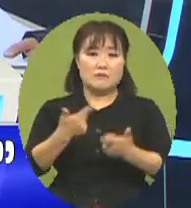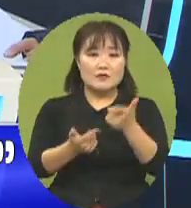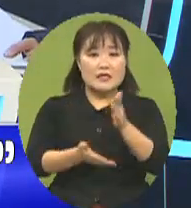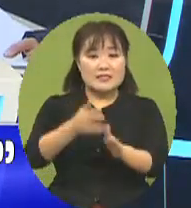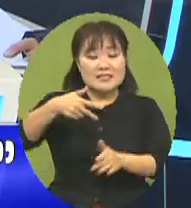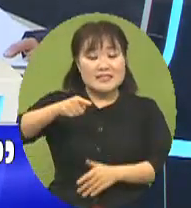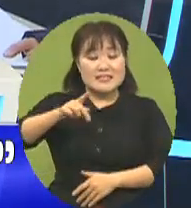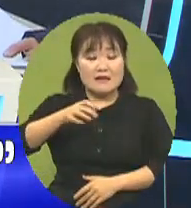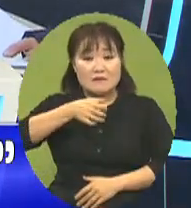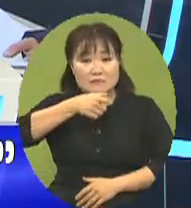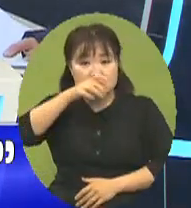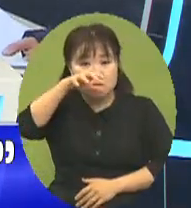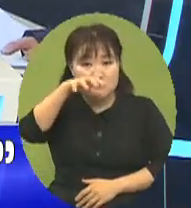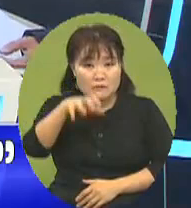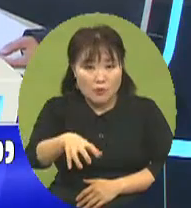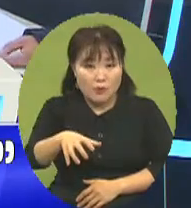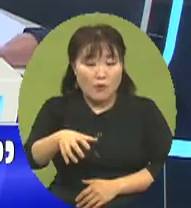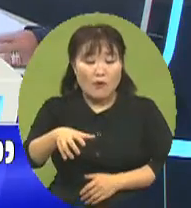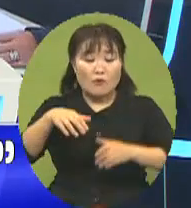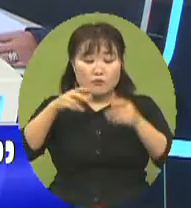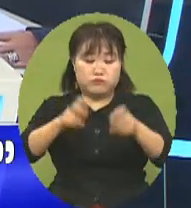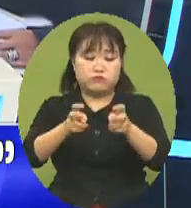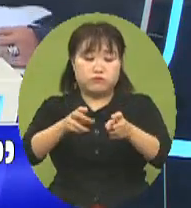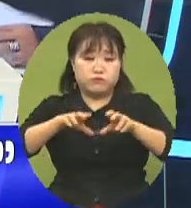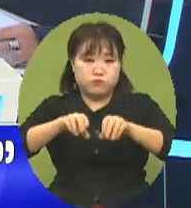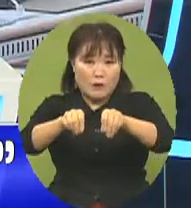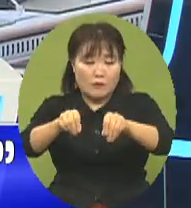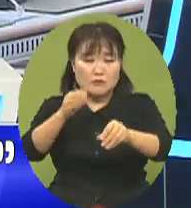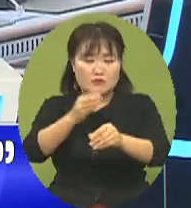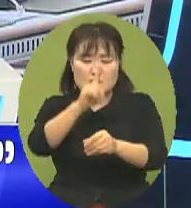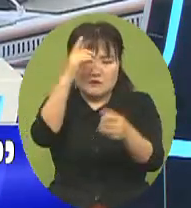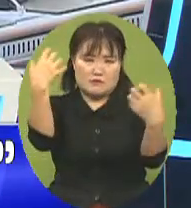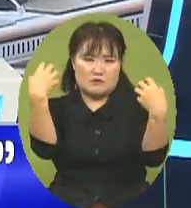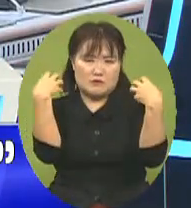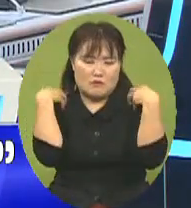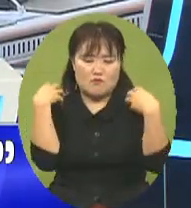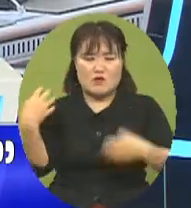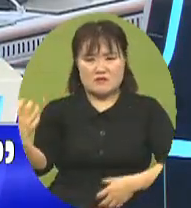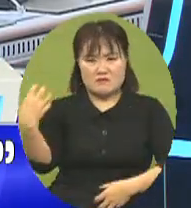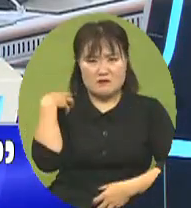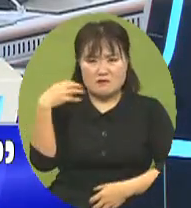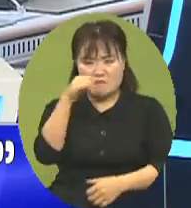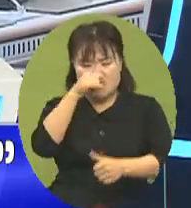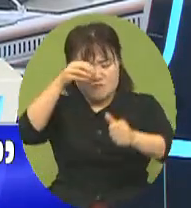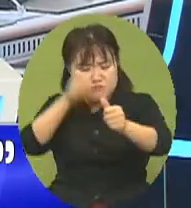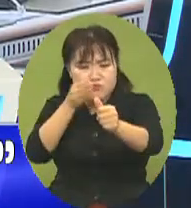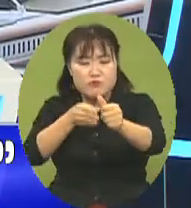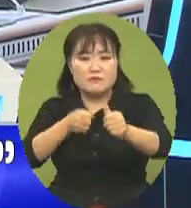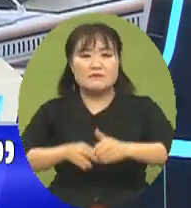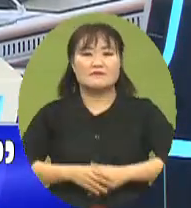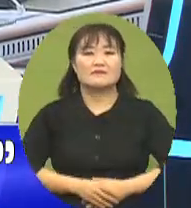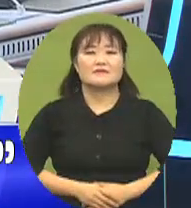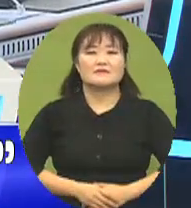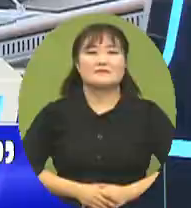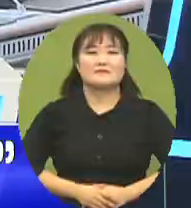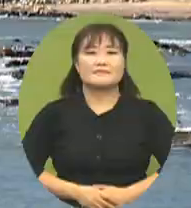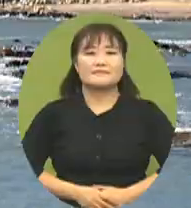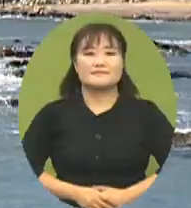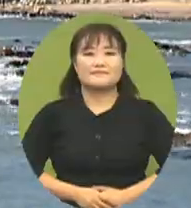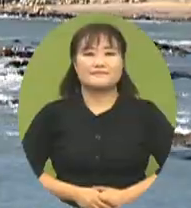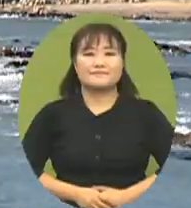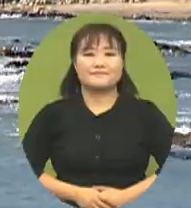부산시가 기장해수담수화 시설의 가동 중단과 관련해 중앙정부의 책임 있는 자세를 촉구하고 나섰습니다.